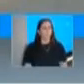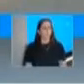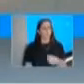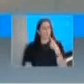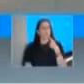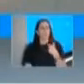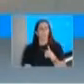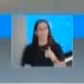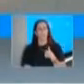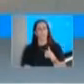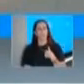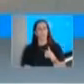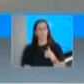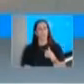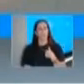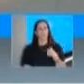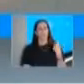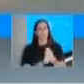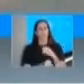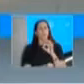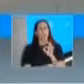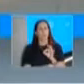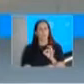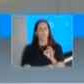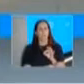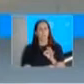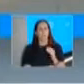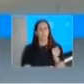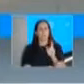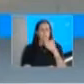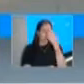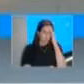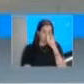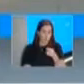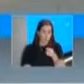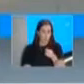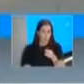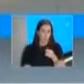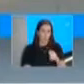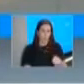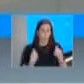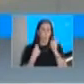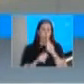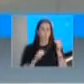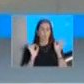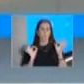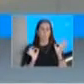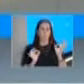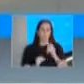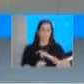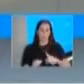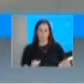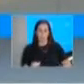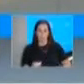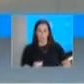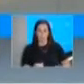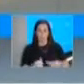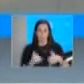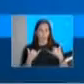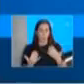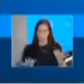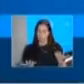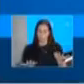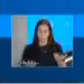על המשמעויות, קודם כל על פעילות שלכם לטובת מי שלא מכיר. מדובר בחינוך הבלתי פורמלי ברשויות המקומיות